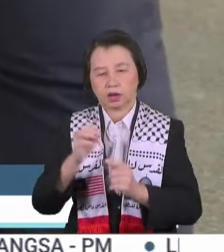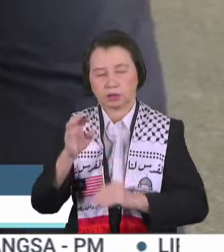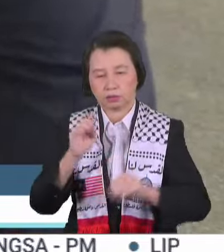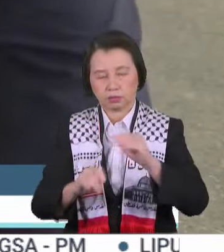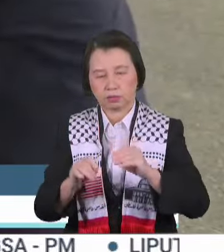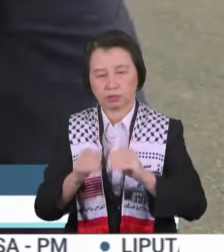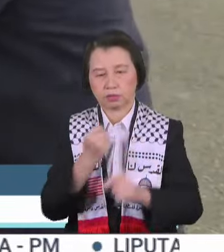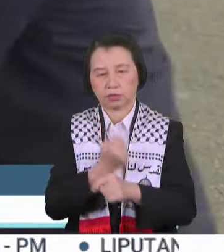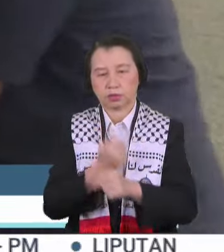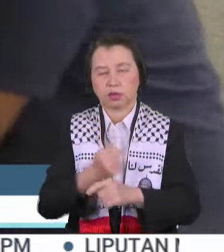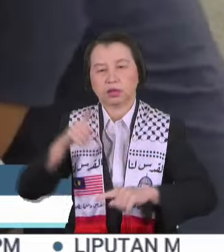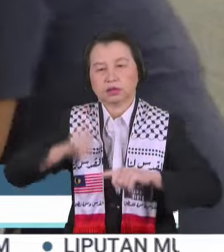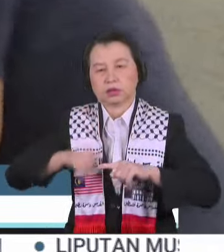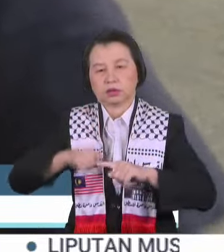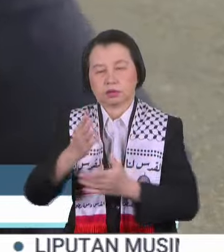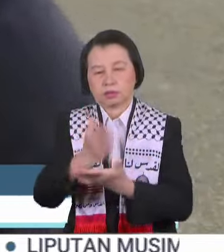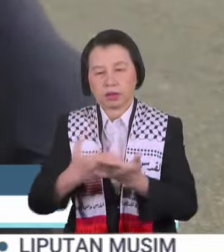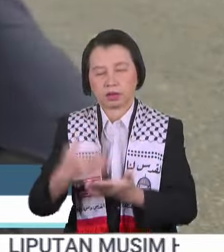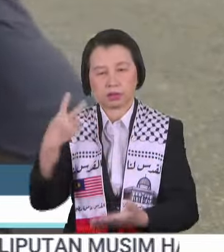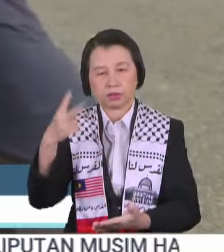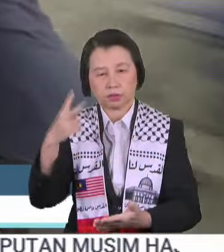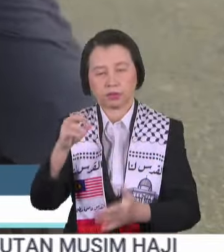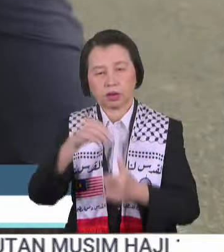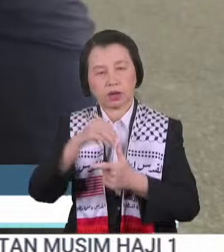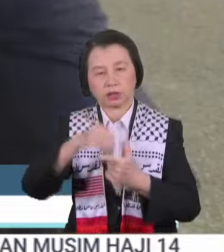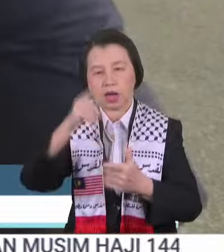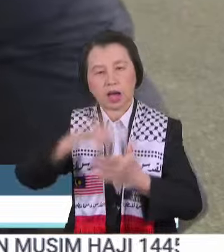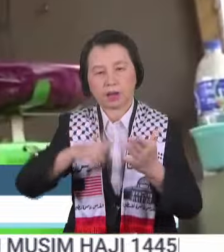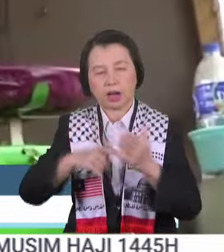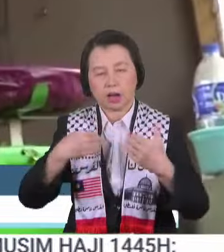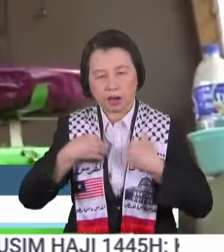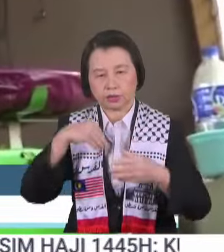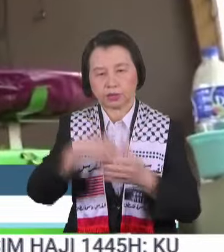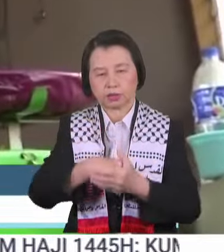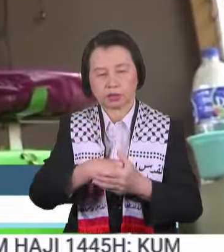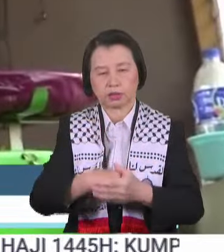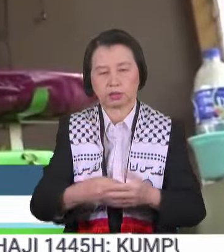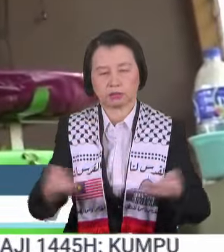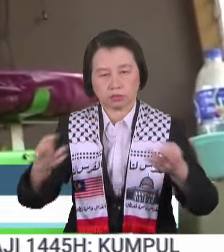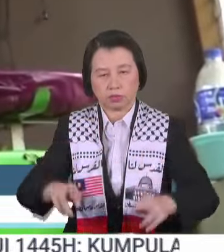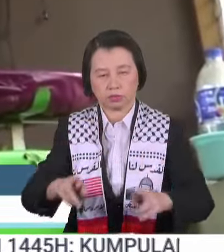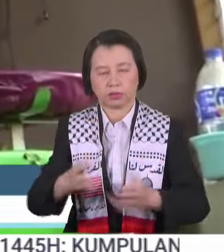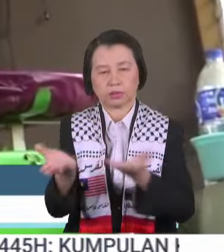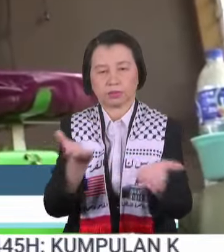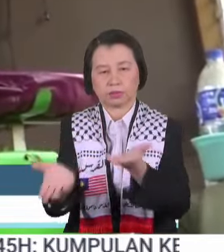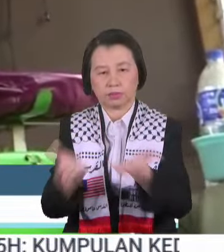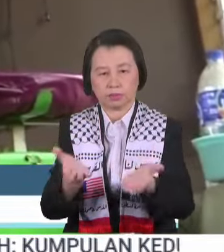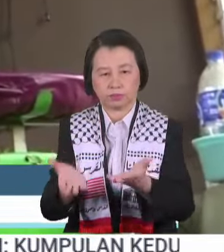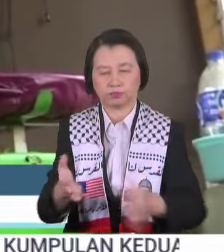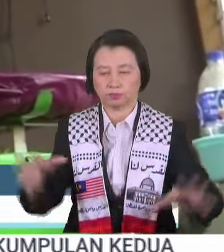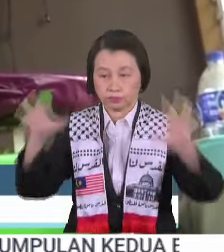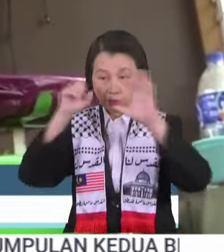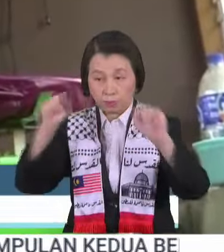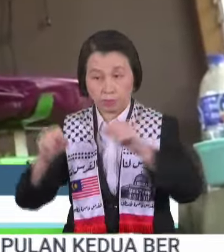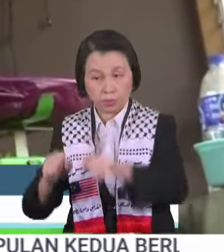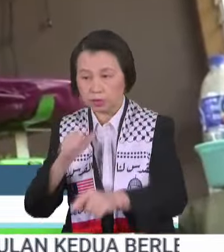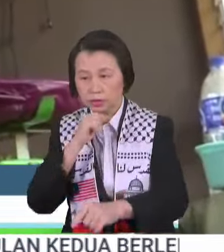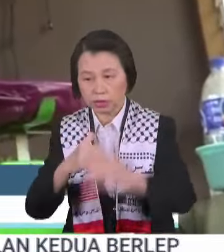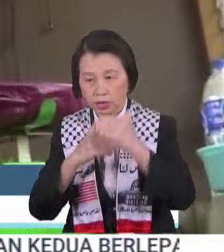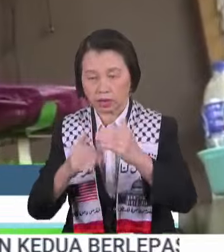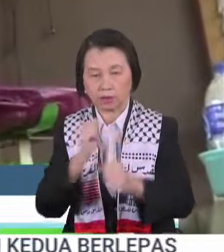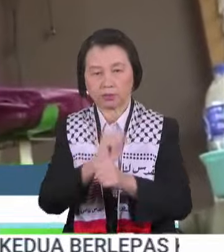tempat bekerja tertakluk kepada bahagian 12 atau apa-apa yang terkandung dalam kontrak perkhidmatan. Justru katanya majikan juga tidak terhad